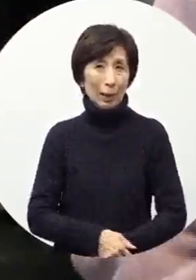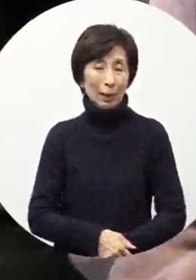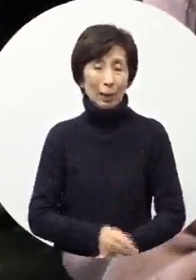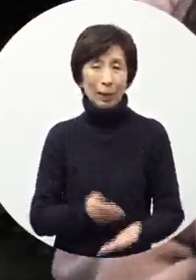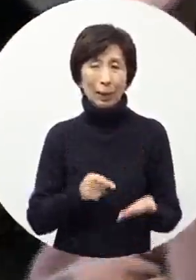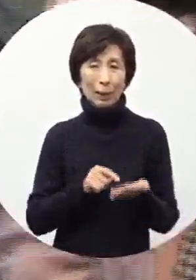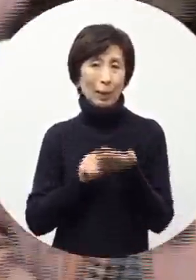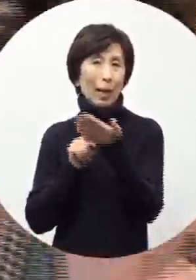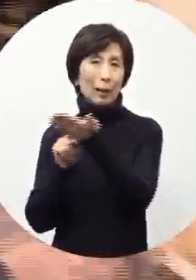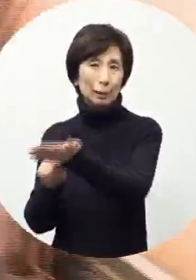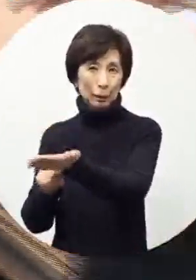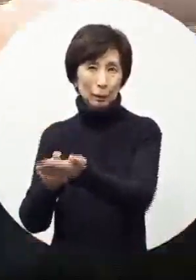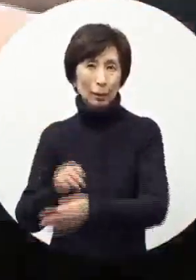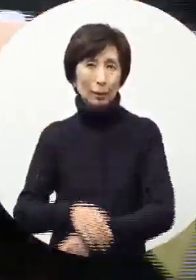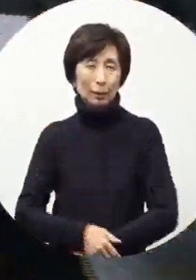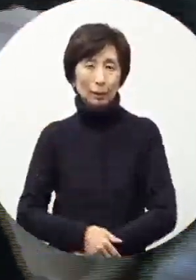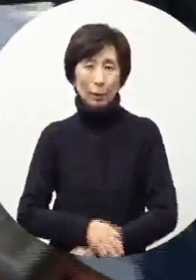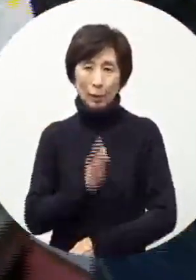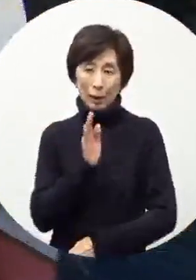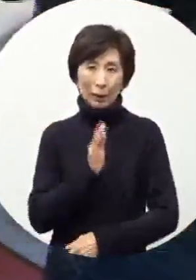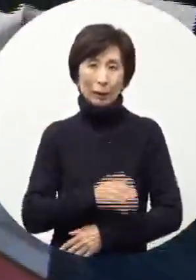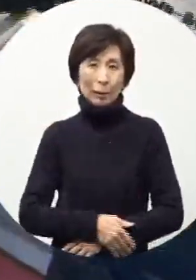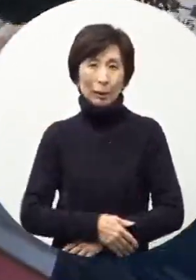提出お願いします、